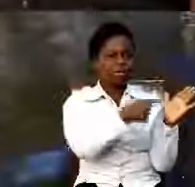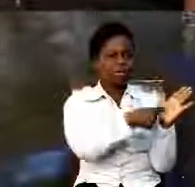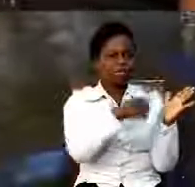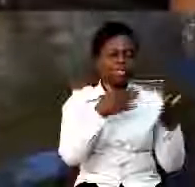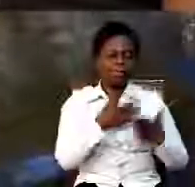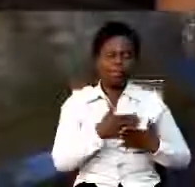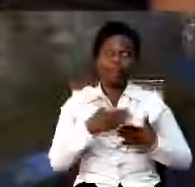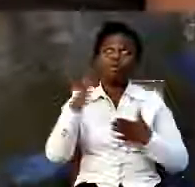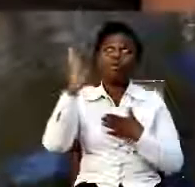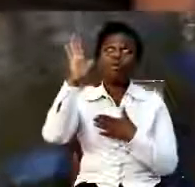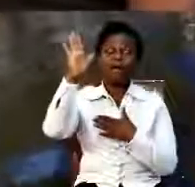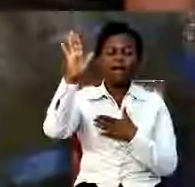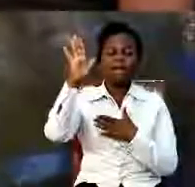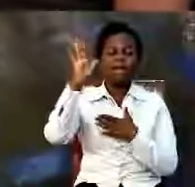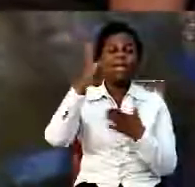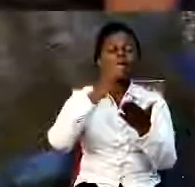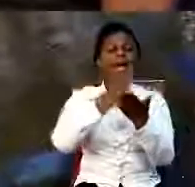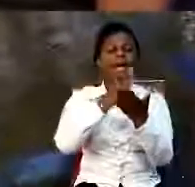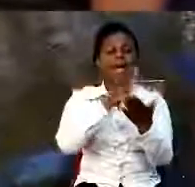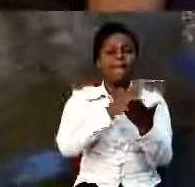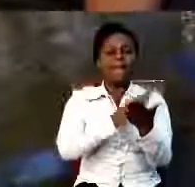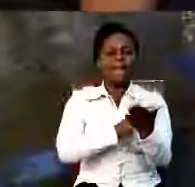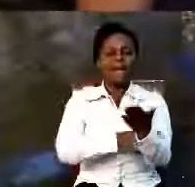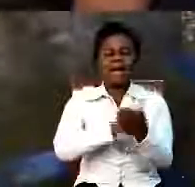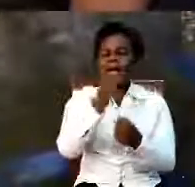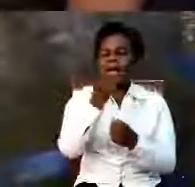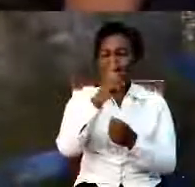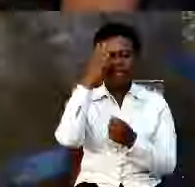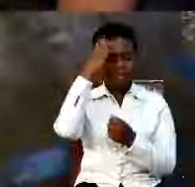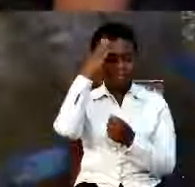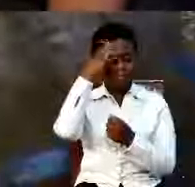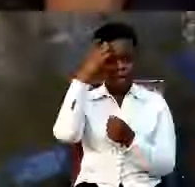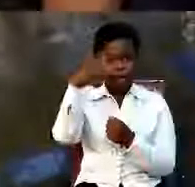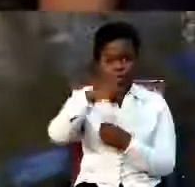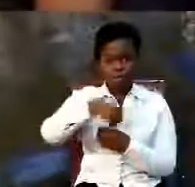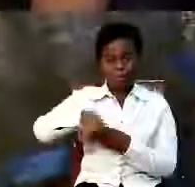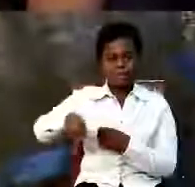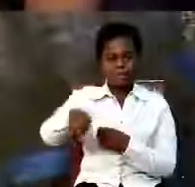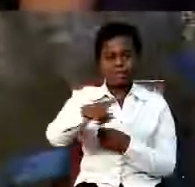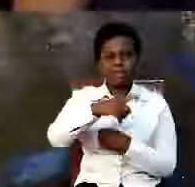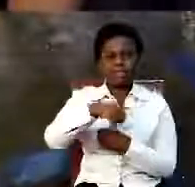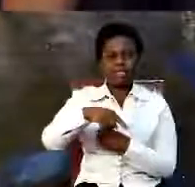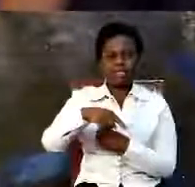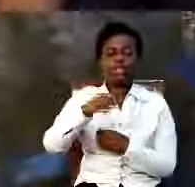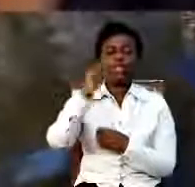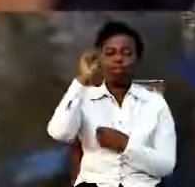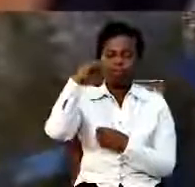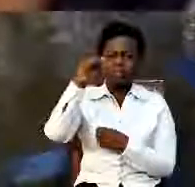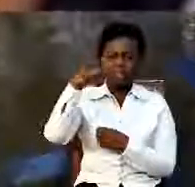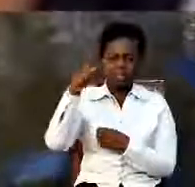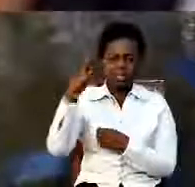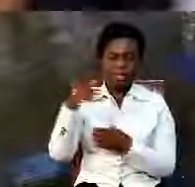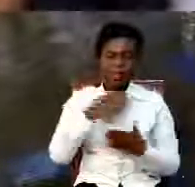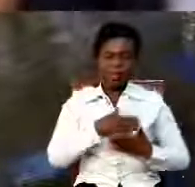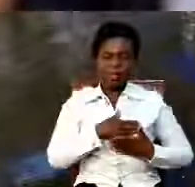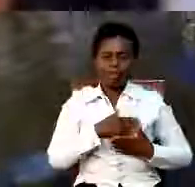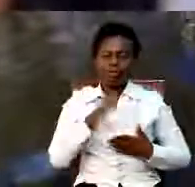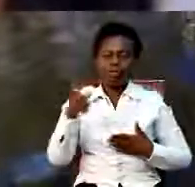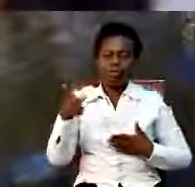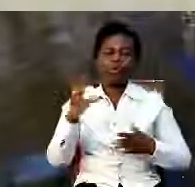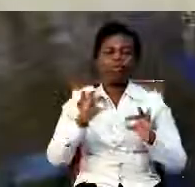upendo wake kabla hajajua kwamba sisi tutauitikia huo upendo namna